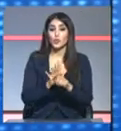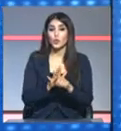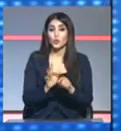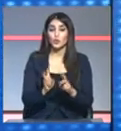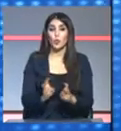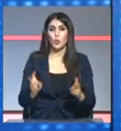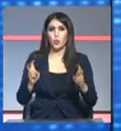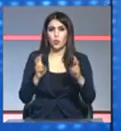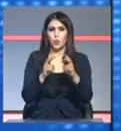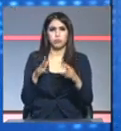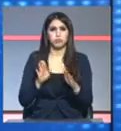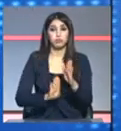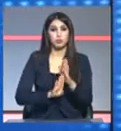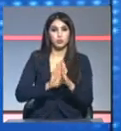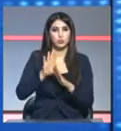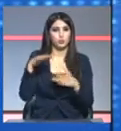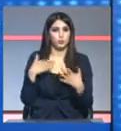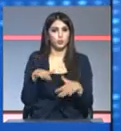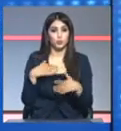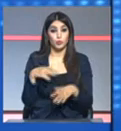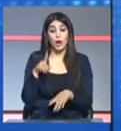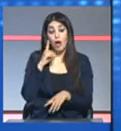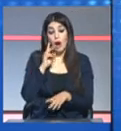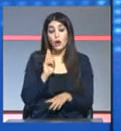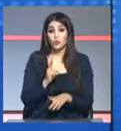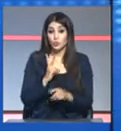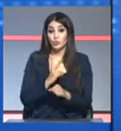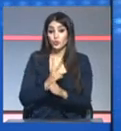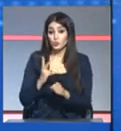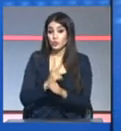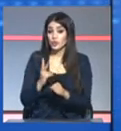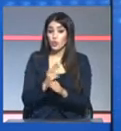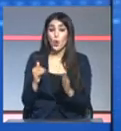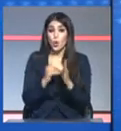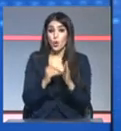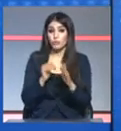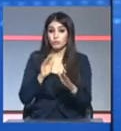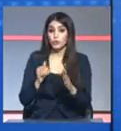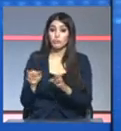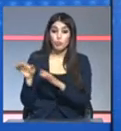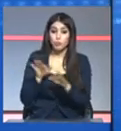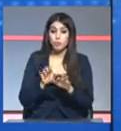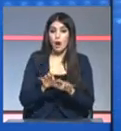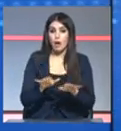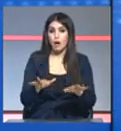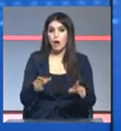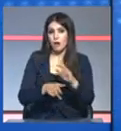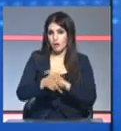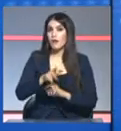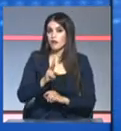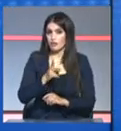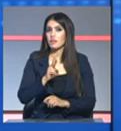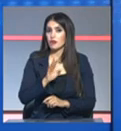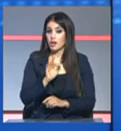اللي هي فينا سقط كبير ماشيين في عدد الحالات الجدد اه يتصاعد عدد الوفيات